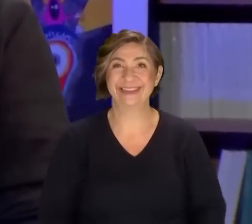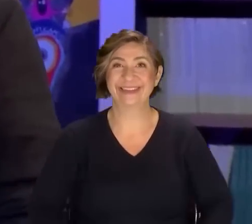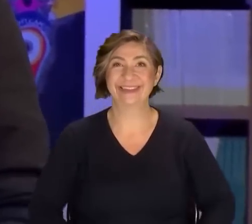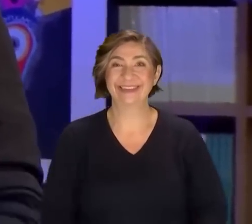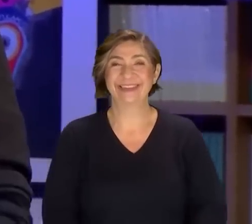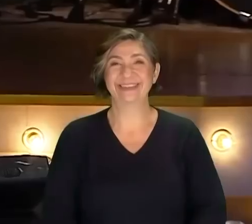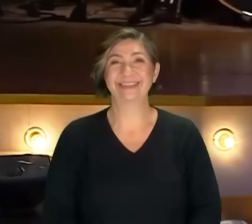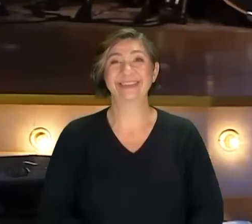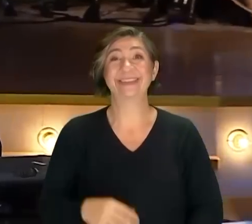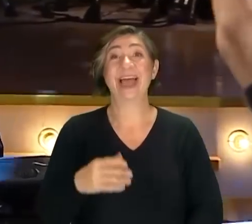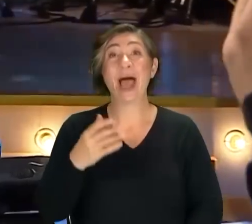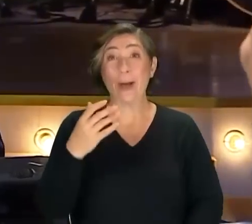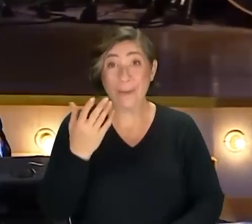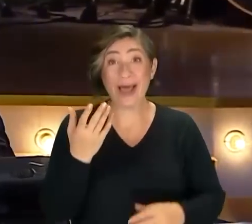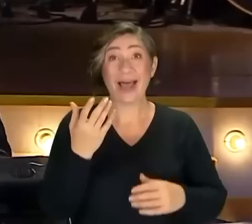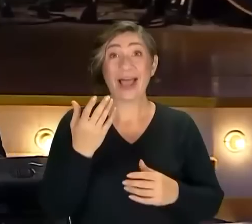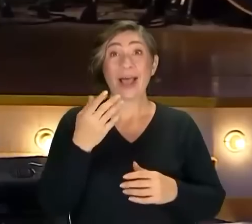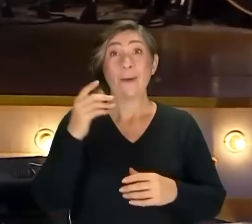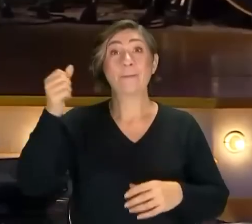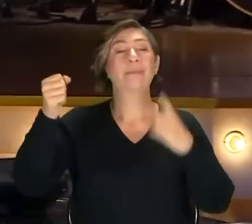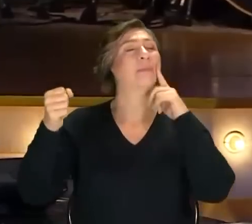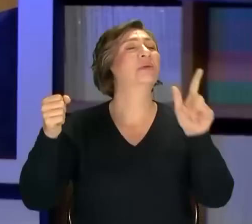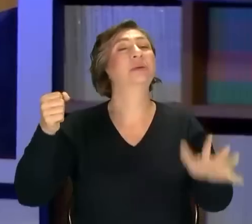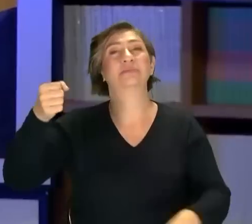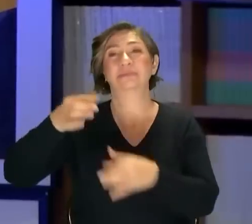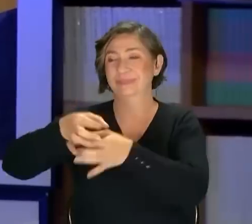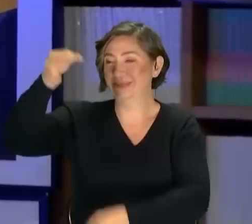Mızrak abi ki biz olsak neler yaparız değil mi? Bakmıyor bile